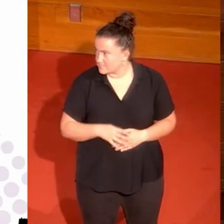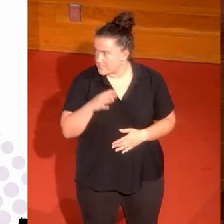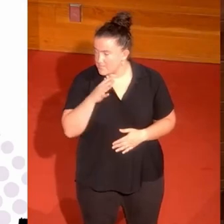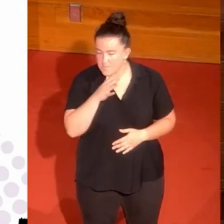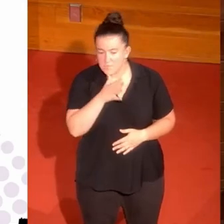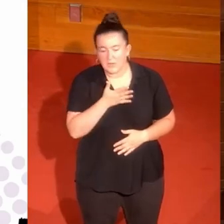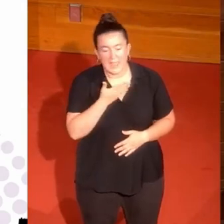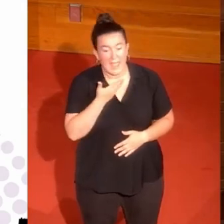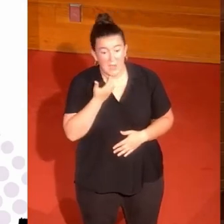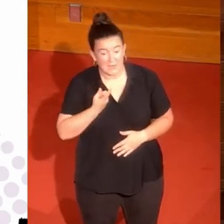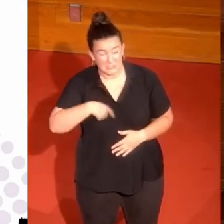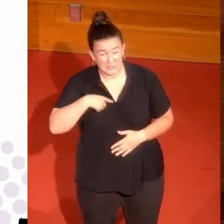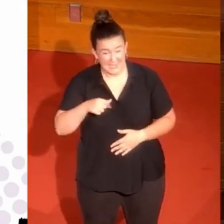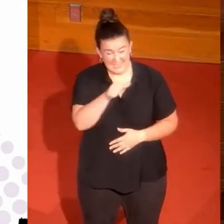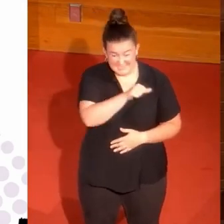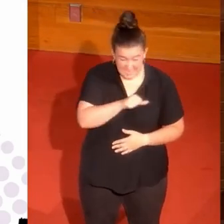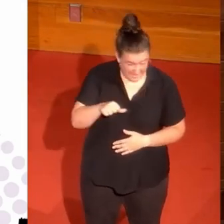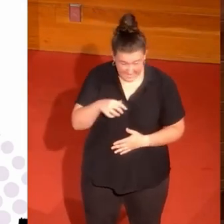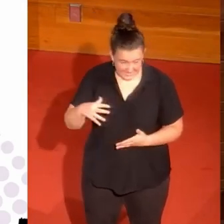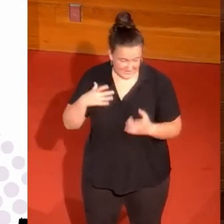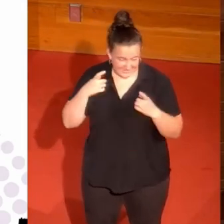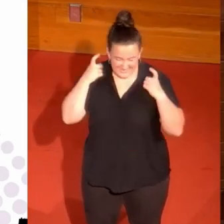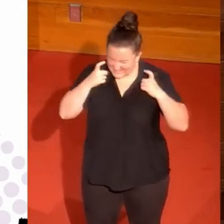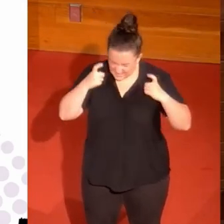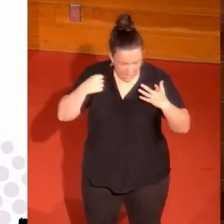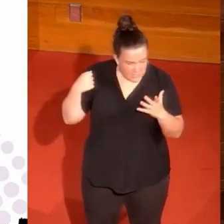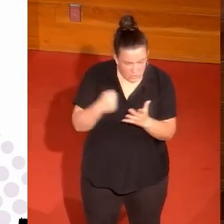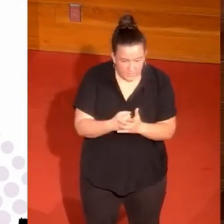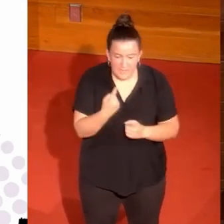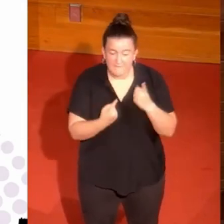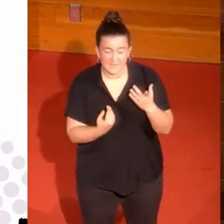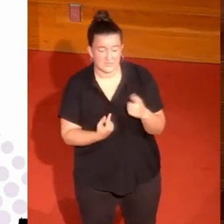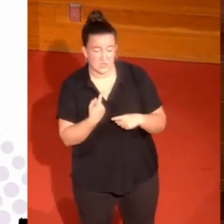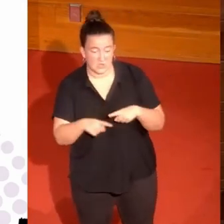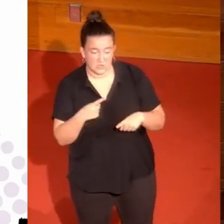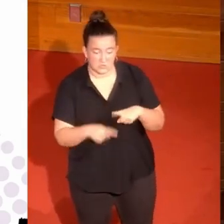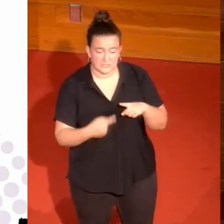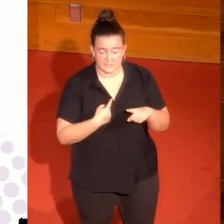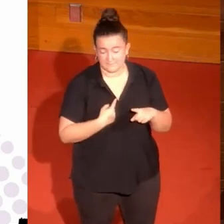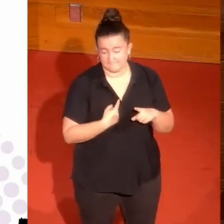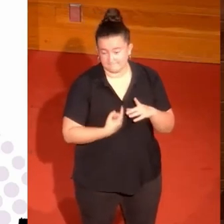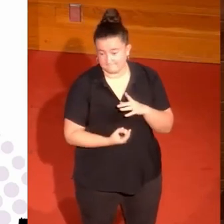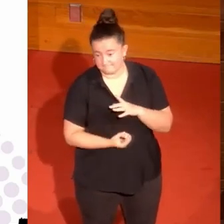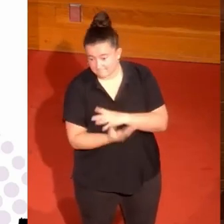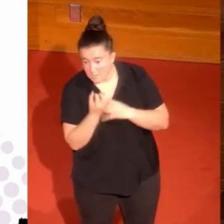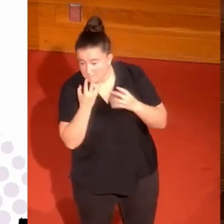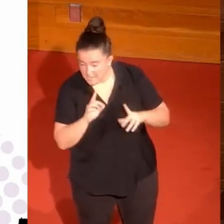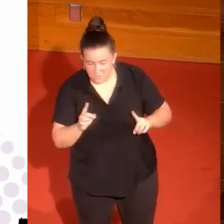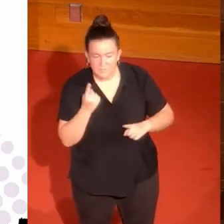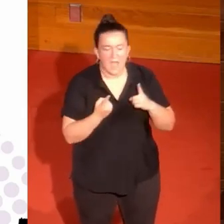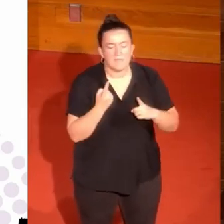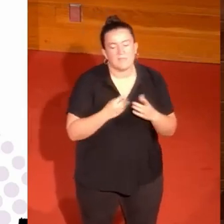jart dugun aste honan batz gauzak ez dira atzen batz atzen daud eta eta